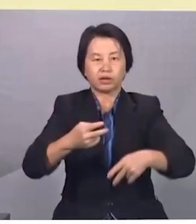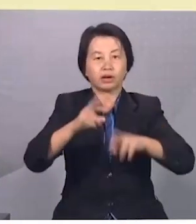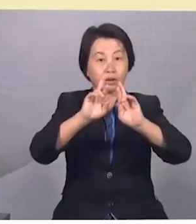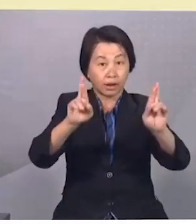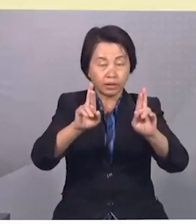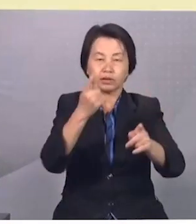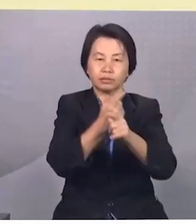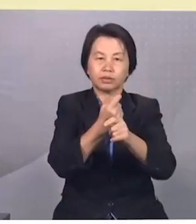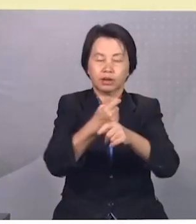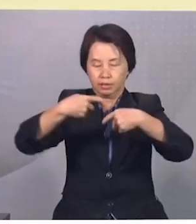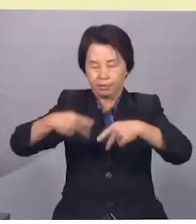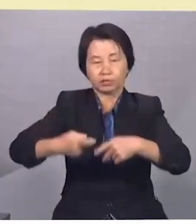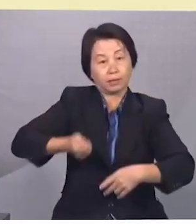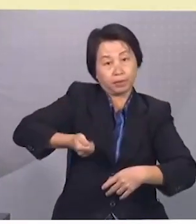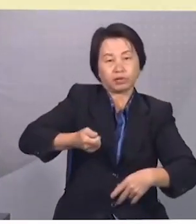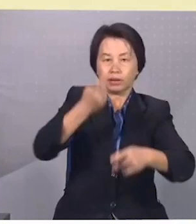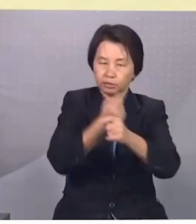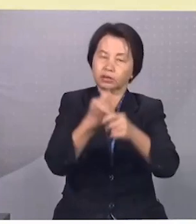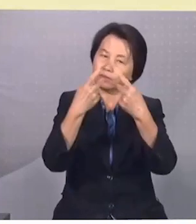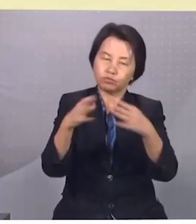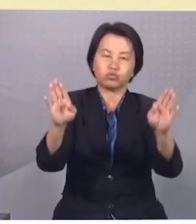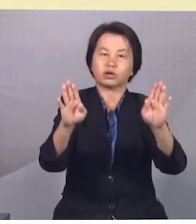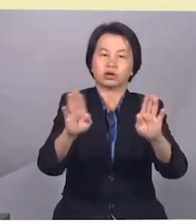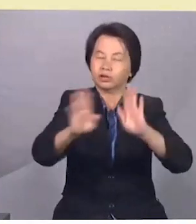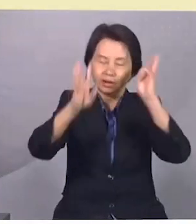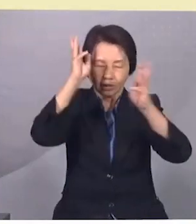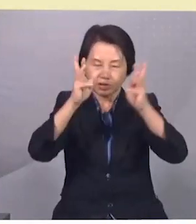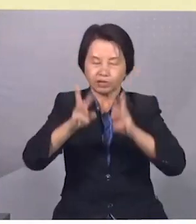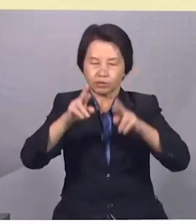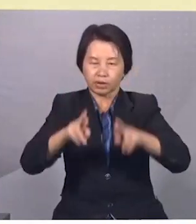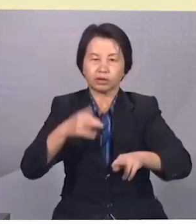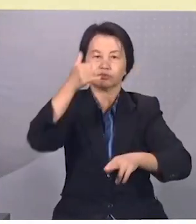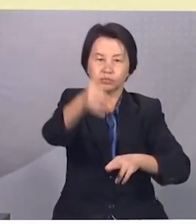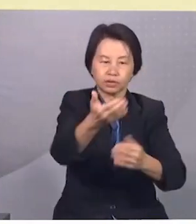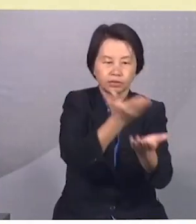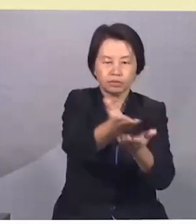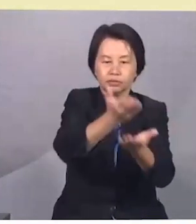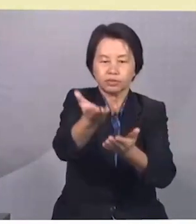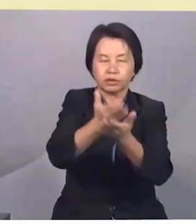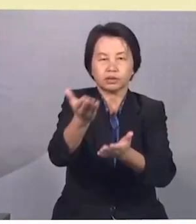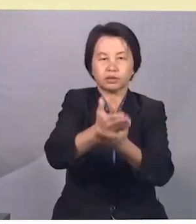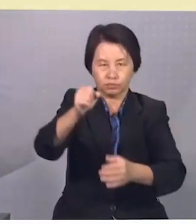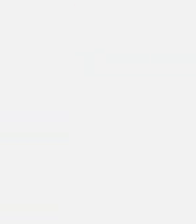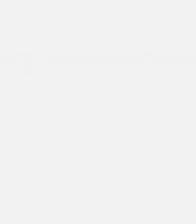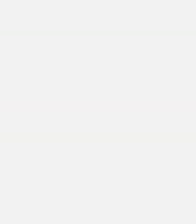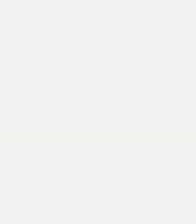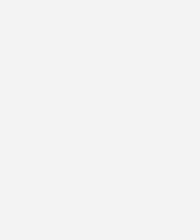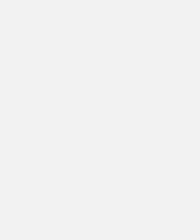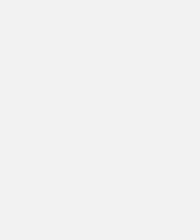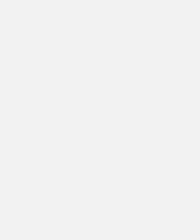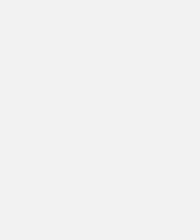dibuka pasar tetap dibuka dan sebagainya seperti biasa untuk Raya kita mendapatkan bekalan makanan pakaian